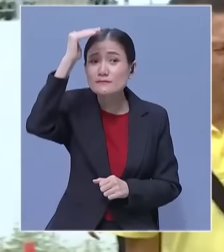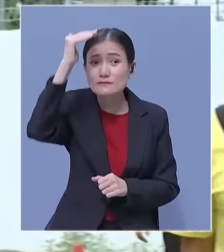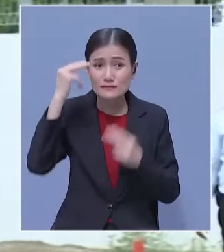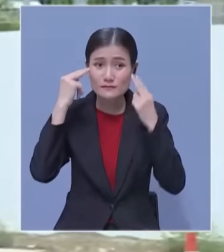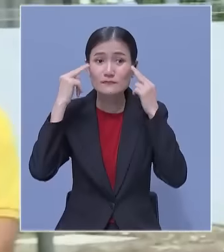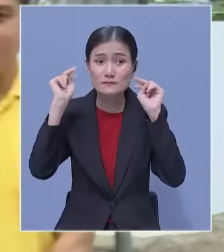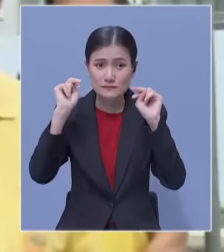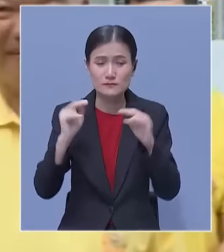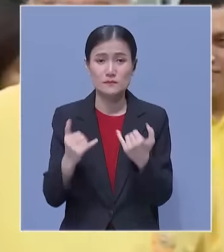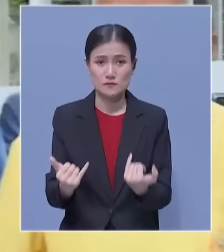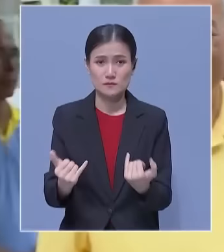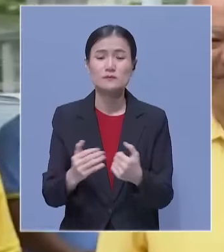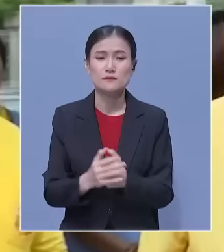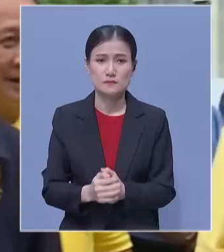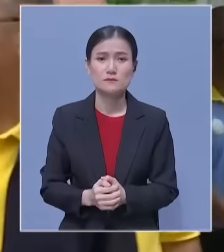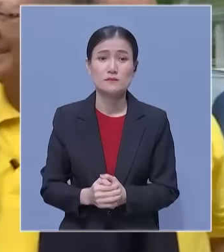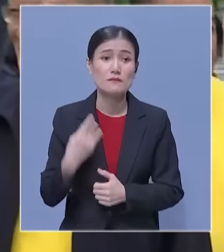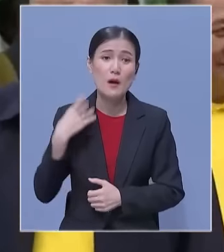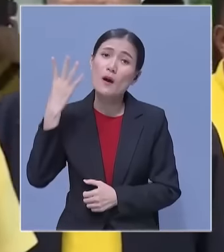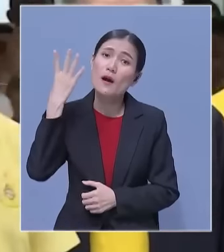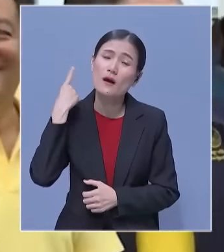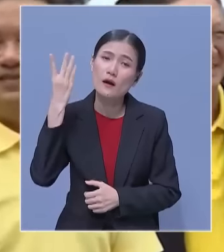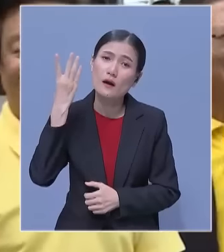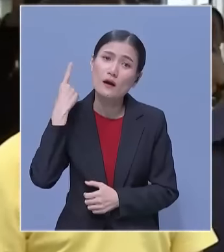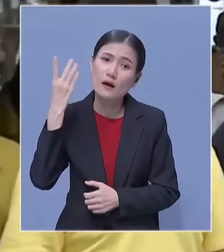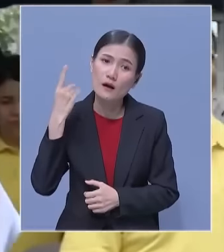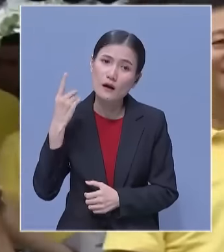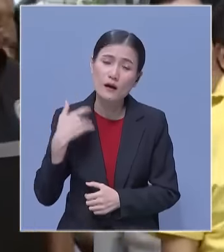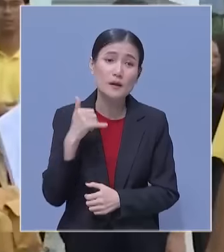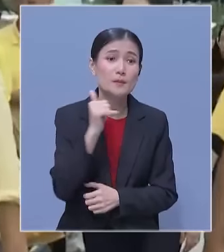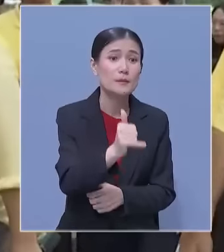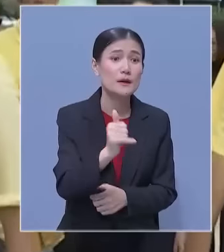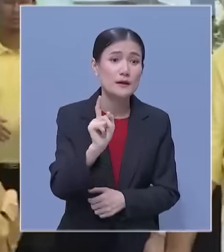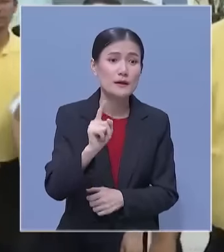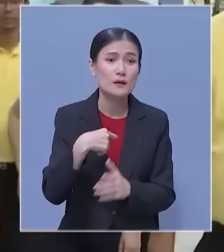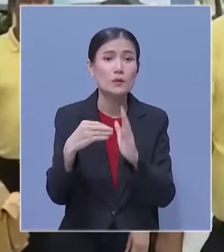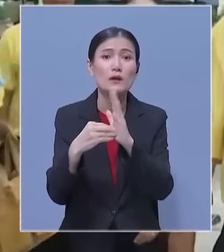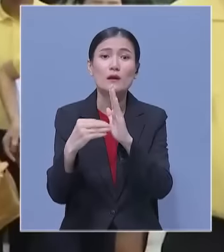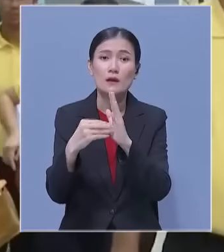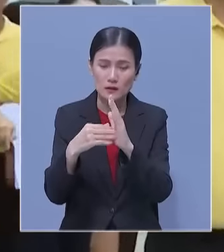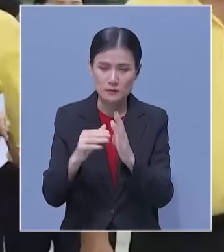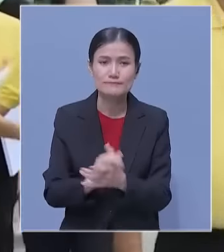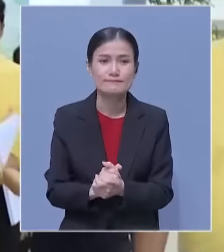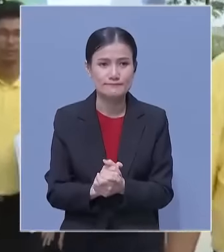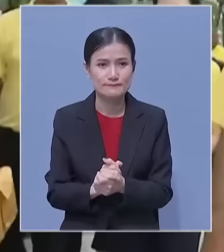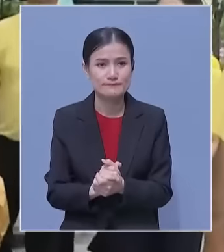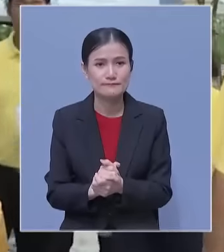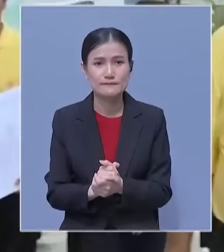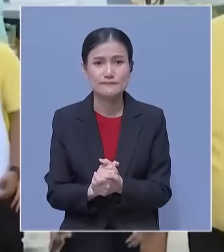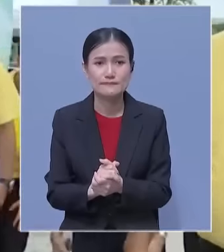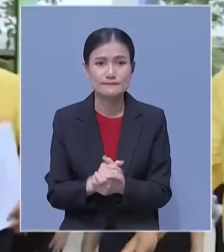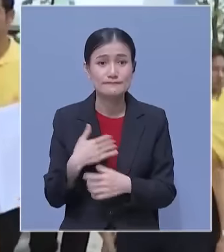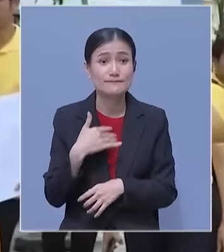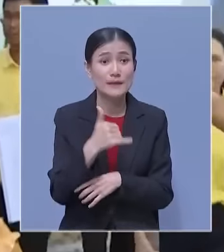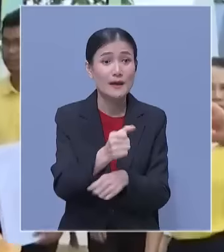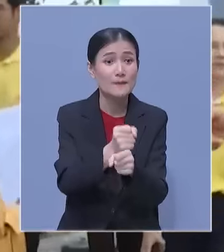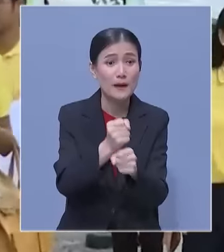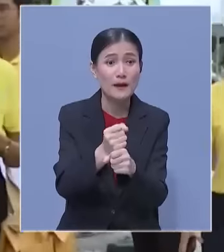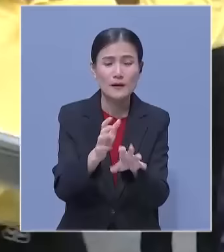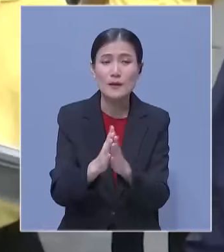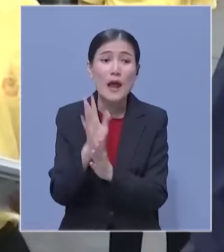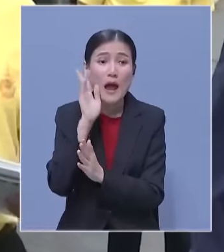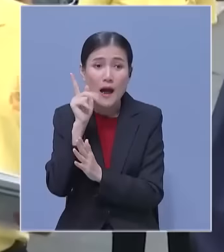ฐมนตรีบ้างนี่ค่ะเมื่อวานนี้นะคะก็มีภารกิจในกรุงเทพค่ะโด นะคะก็ได้ตอบคำถามสื่อกรณีที่ต้